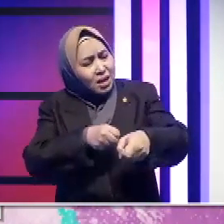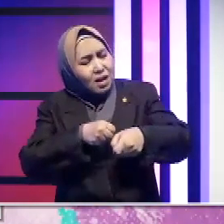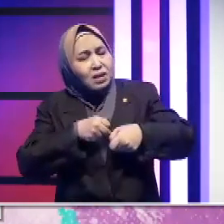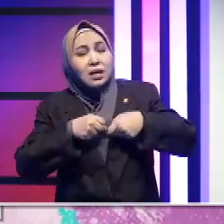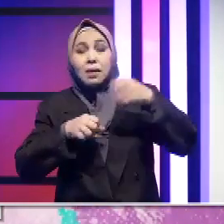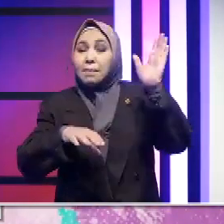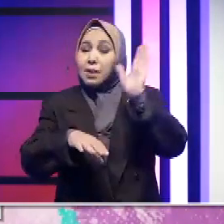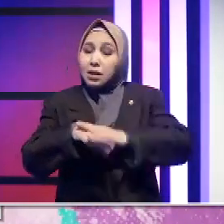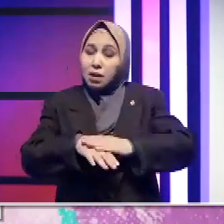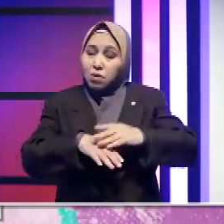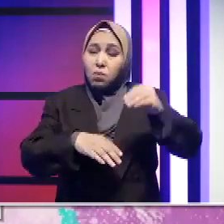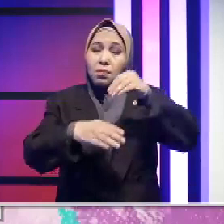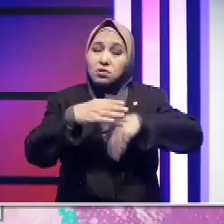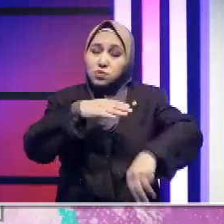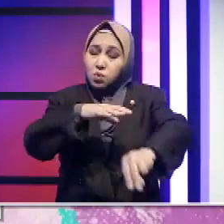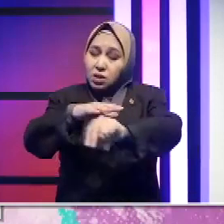hillen